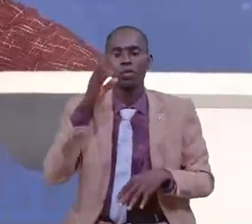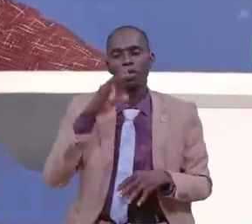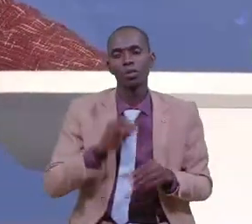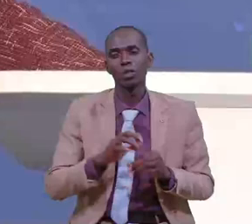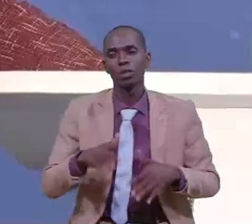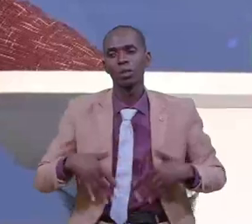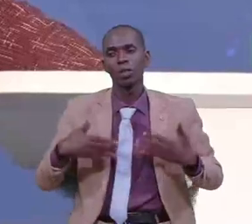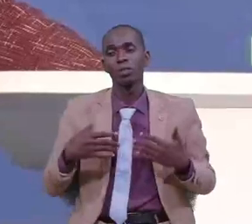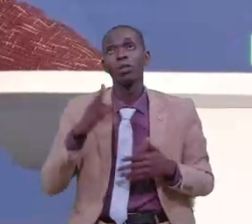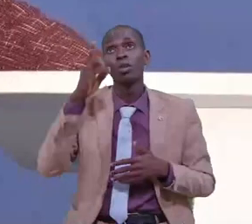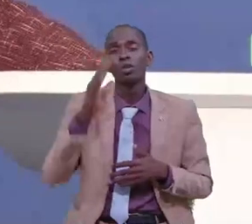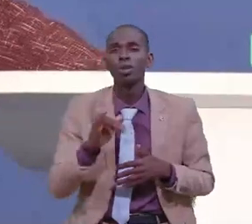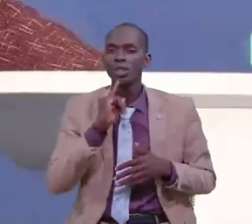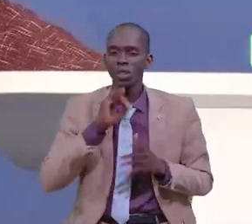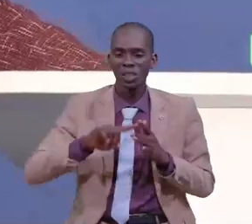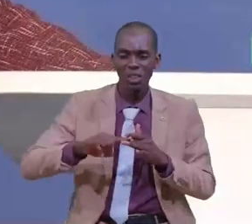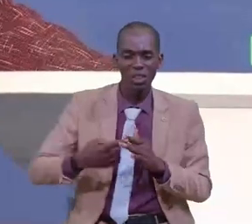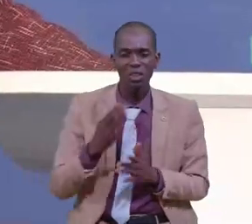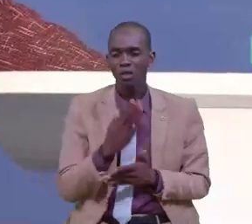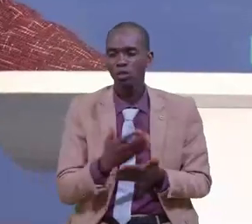Dieu planifie quelque chose